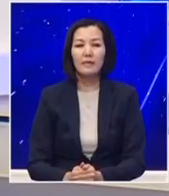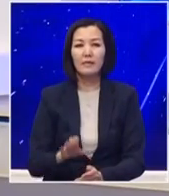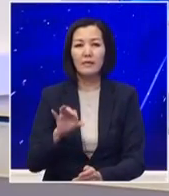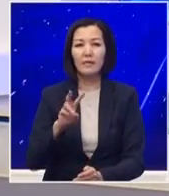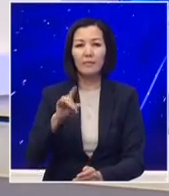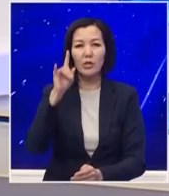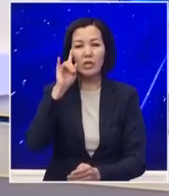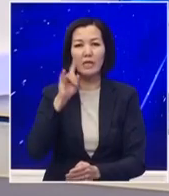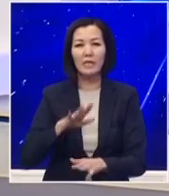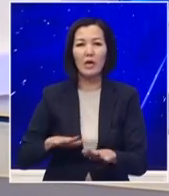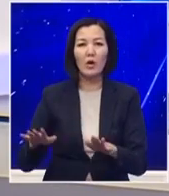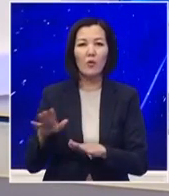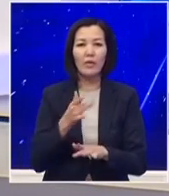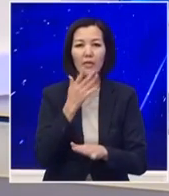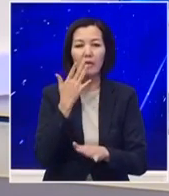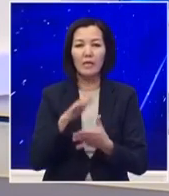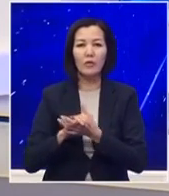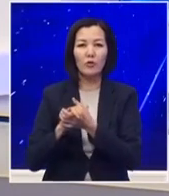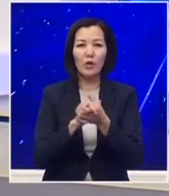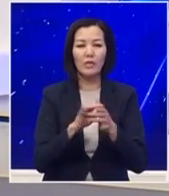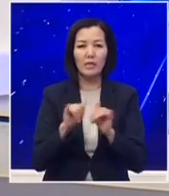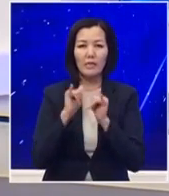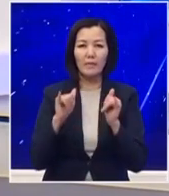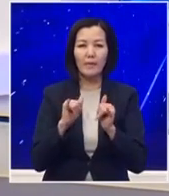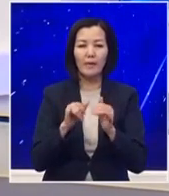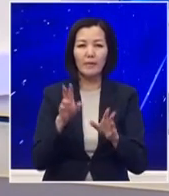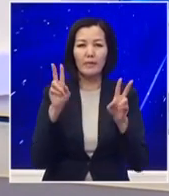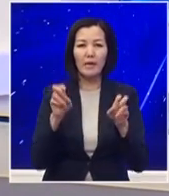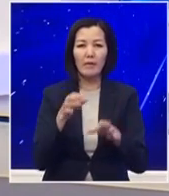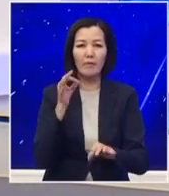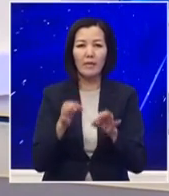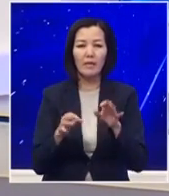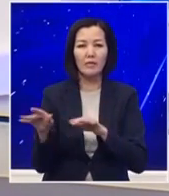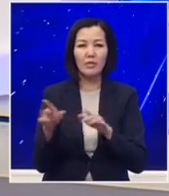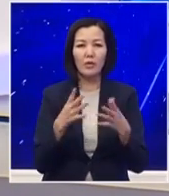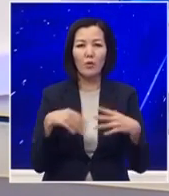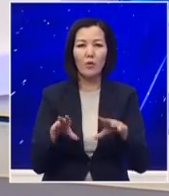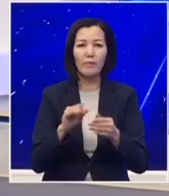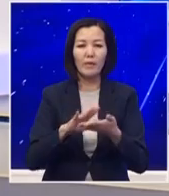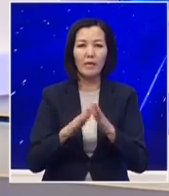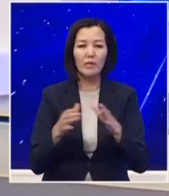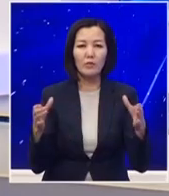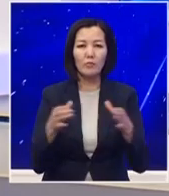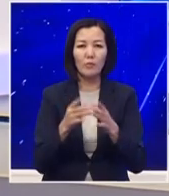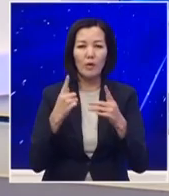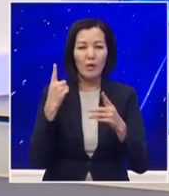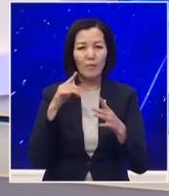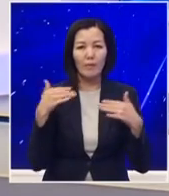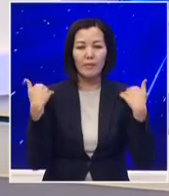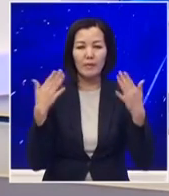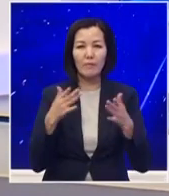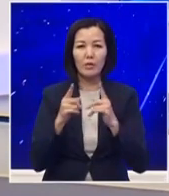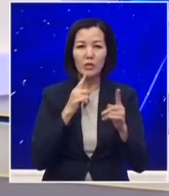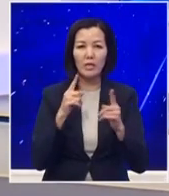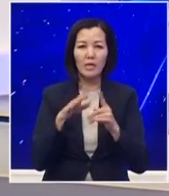Еңбекші Қазақ ауданында этносаралық тұрақтылықты нығайту мәселелері талқыланды. Шараға қоғамдық келісім ұйымы бастама болған. Жиынға